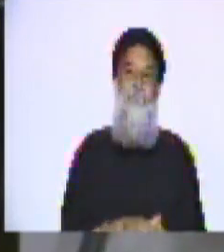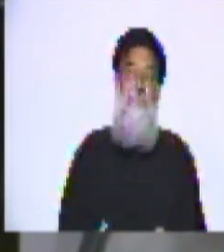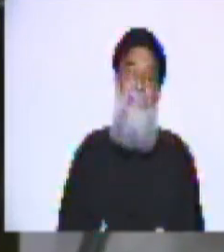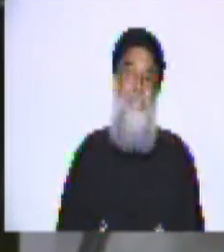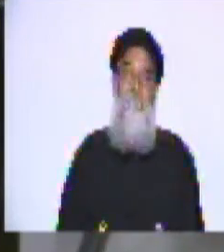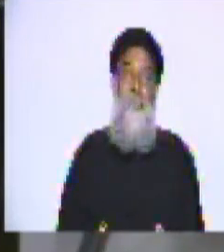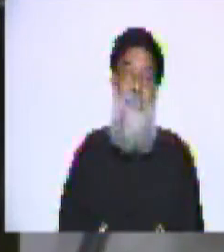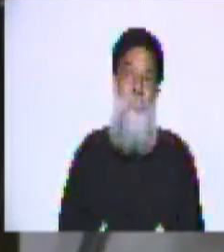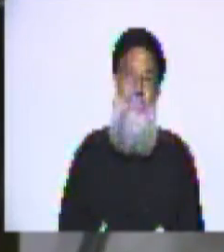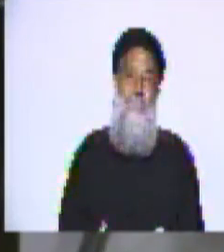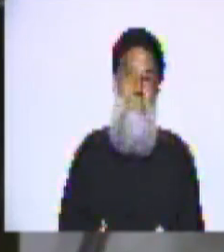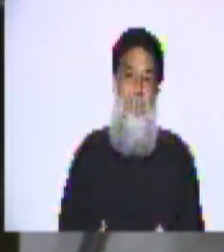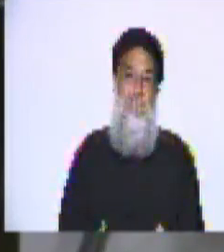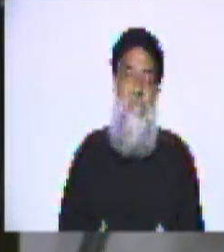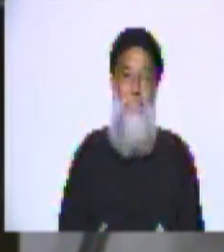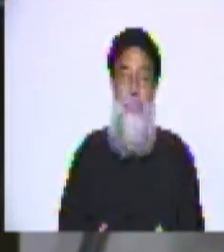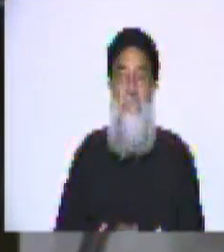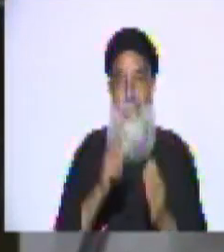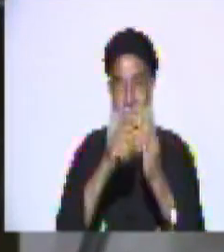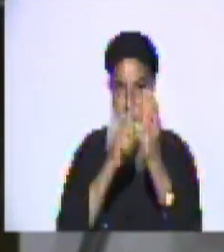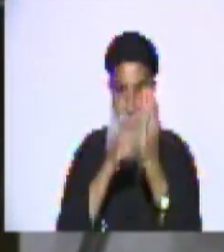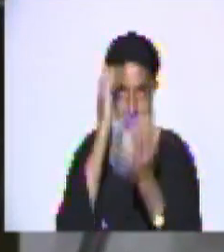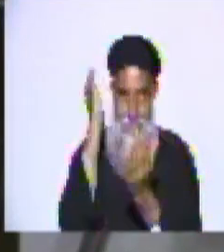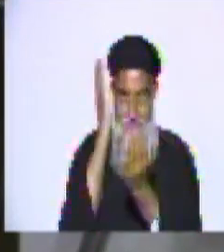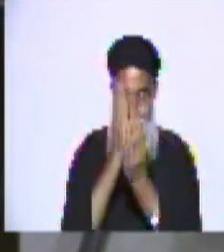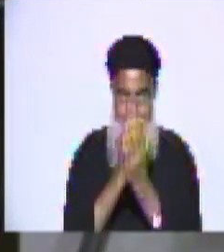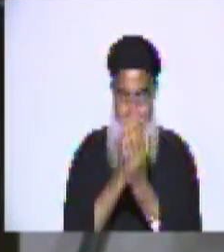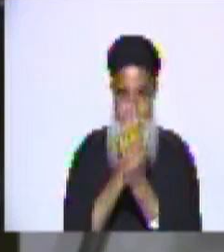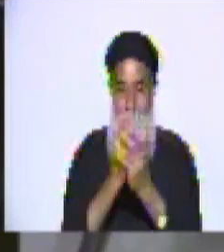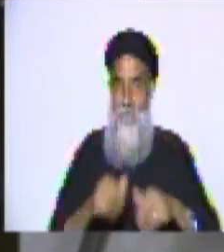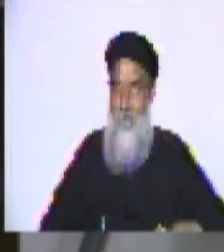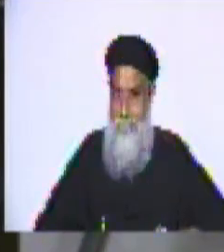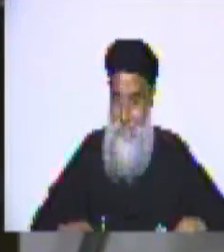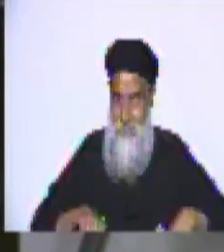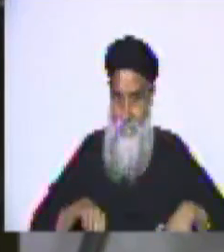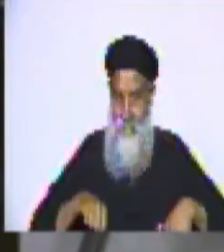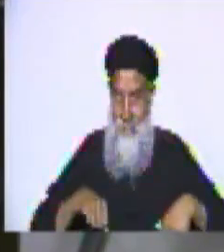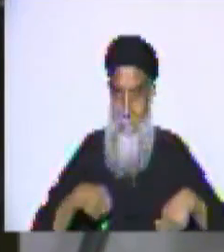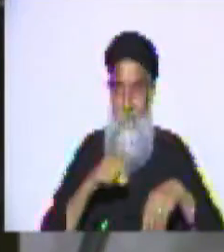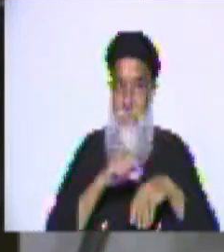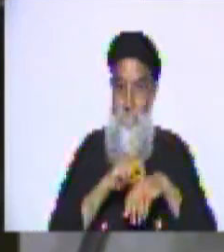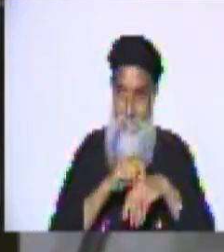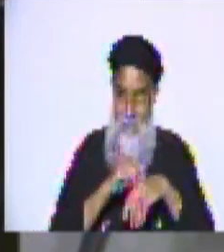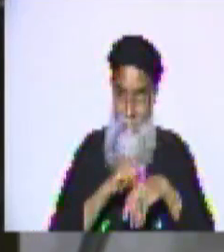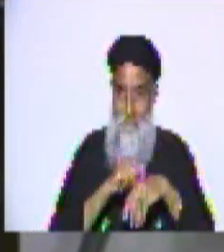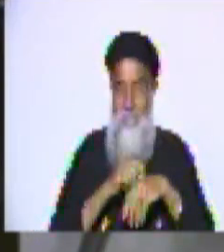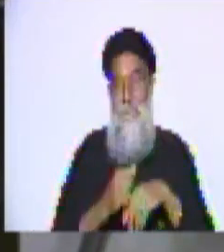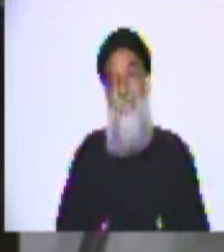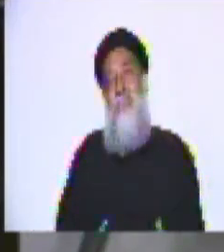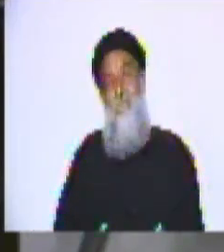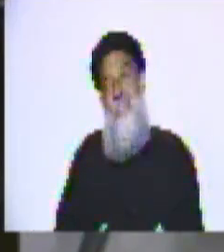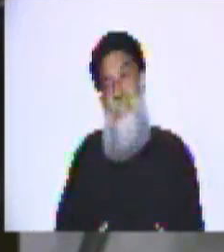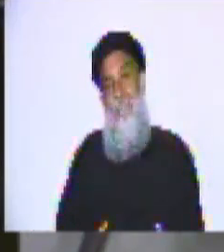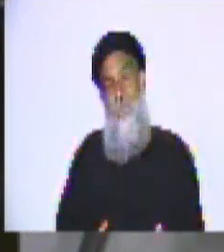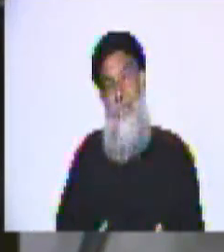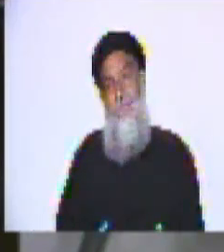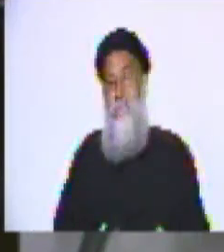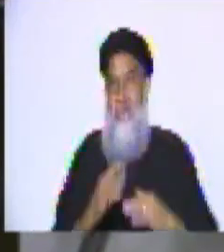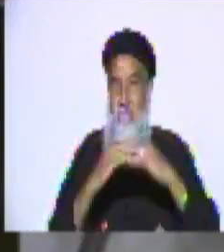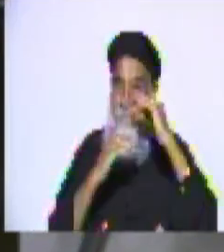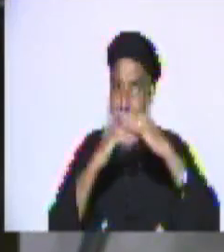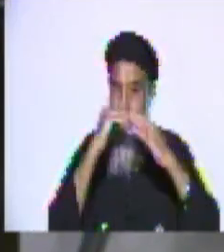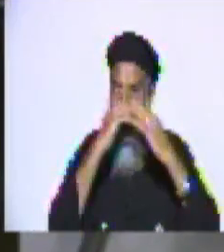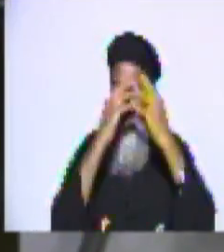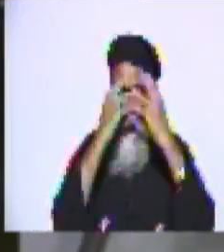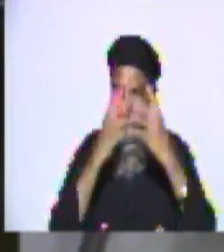ولذلك ما ينعقد عليه سلوكيات الإنسان أو حياة الإنسان أو مبادئ